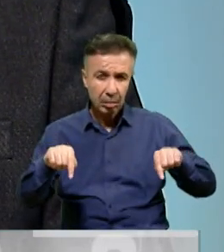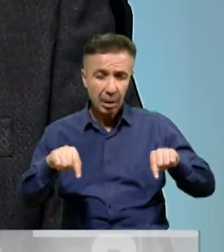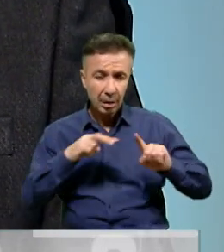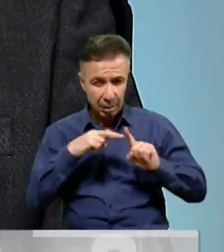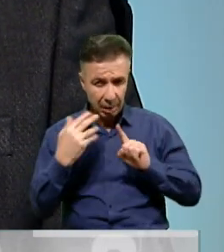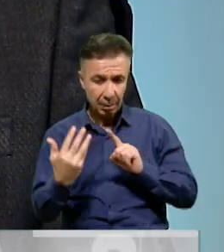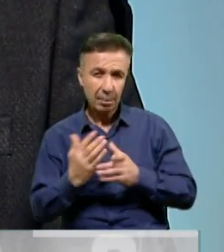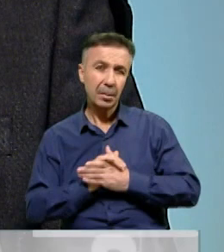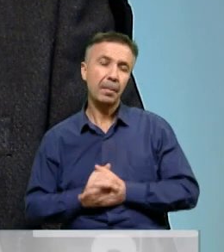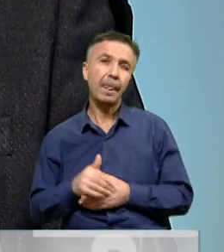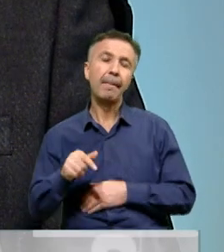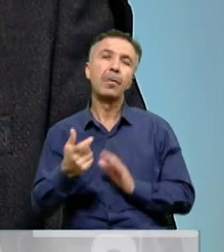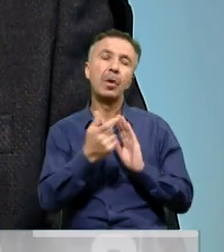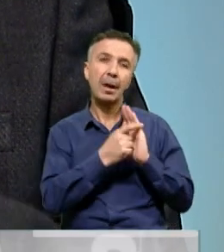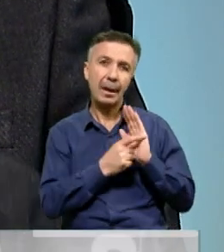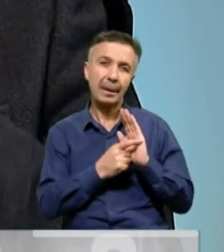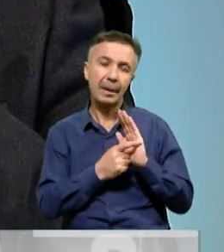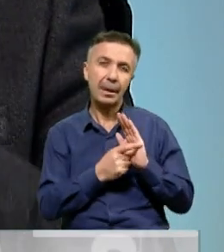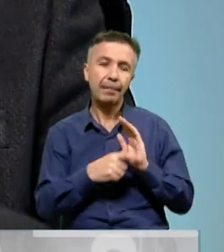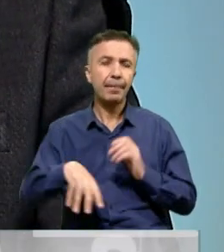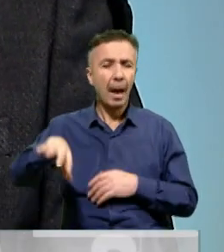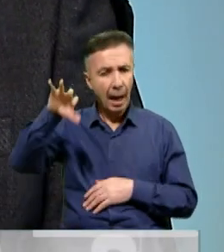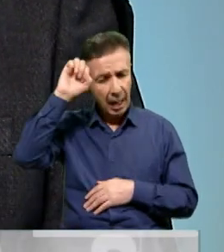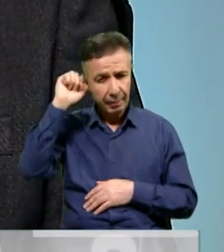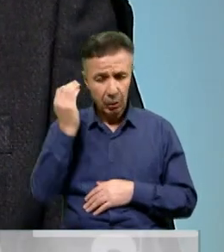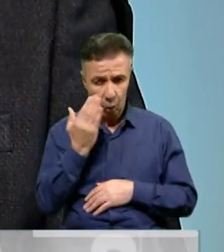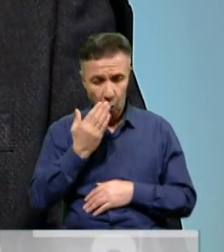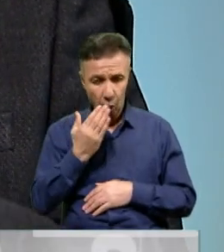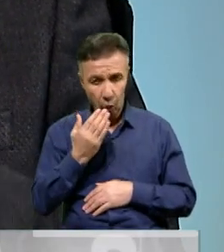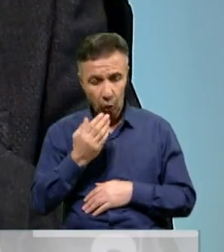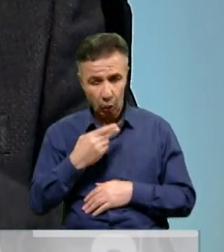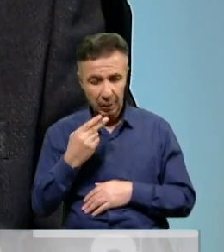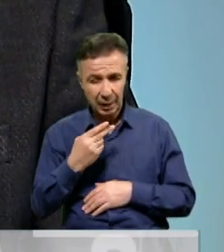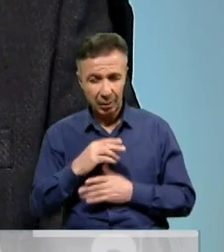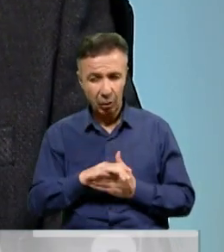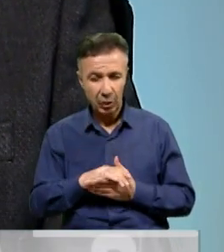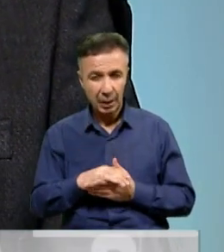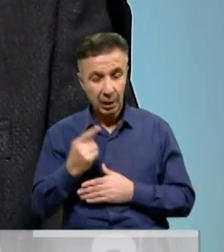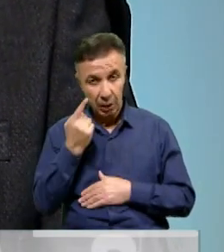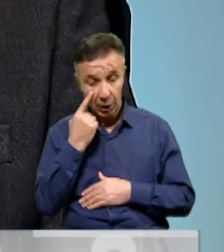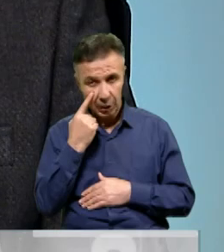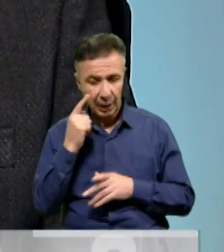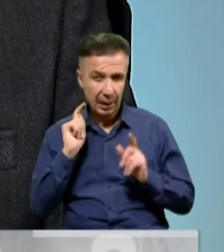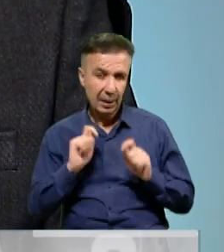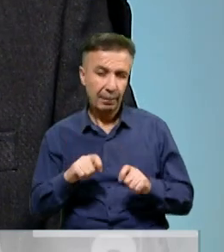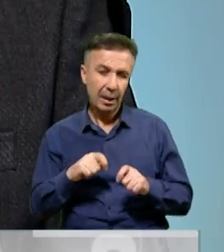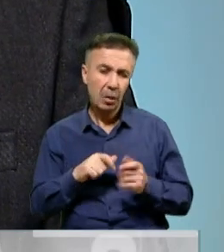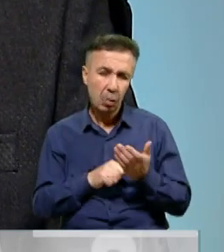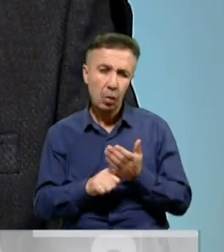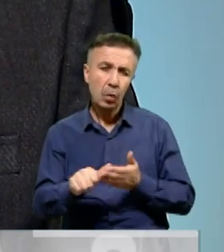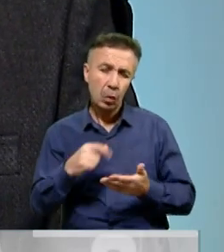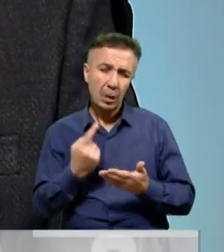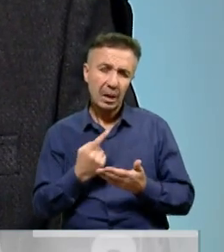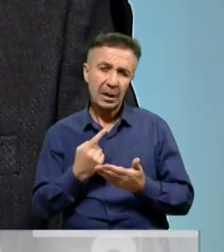de bu ayetleri ezberden okutarak ve o şekilde şahit tutarak bütün Kur'an-ı Kerim'i